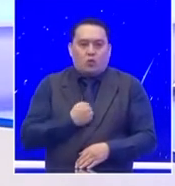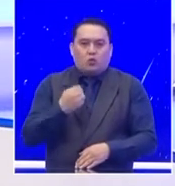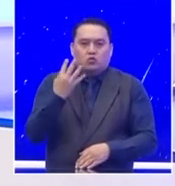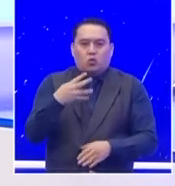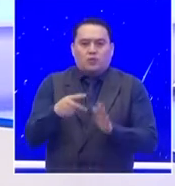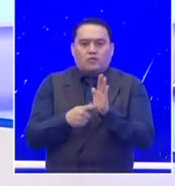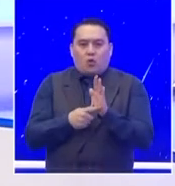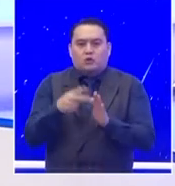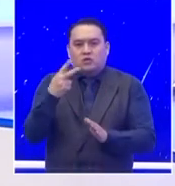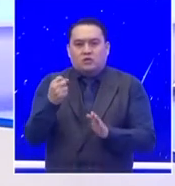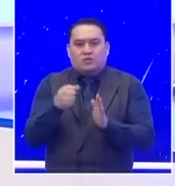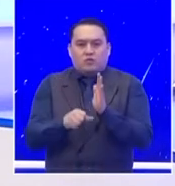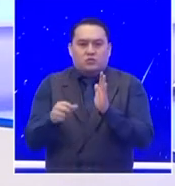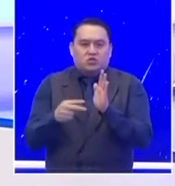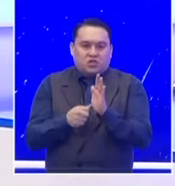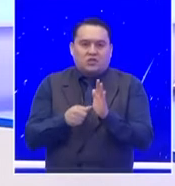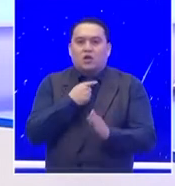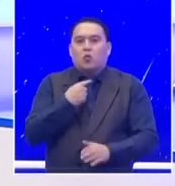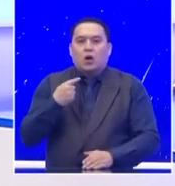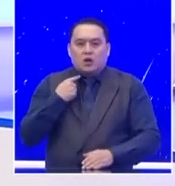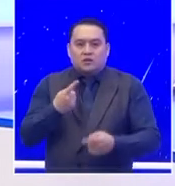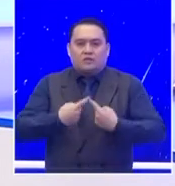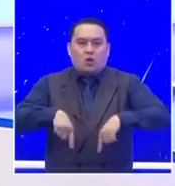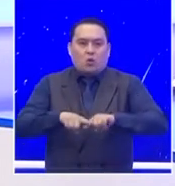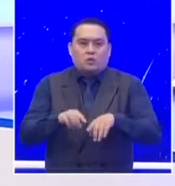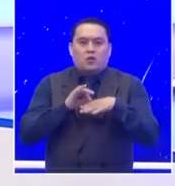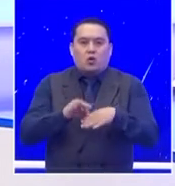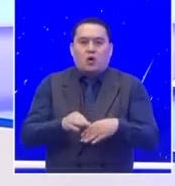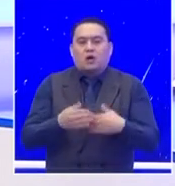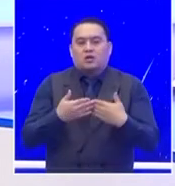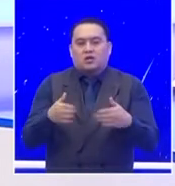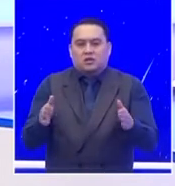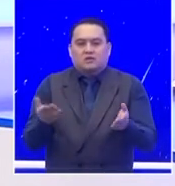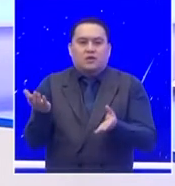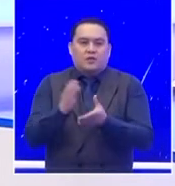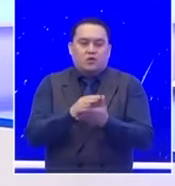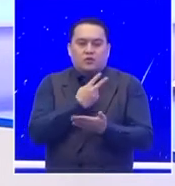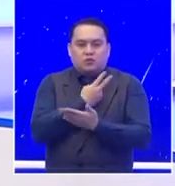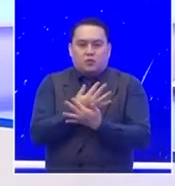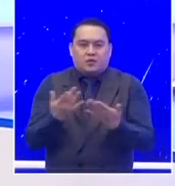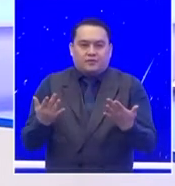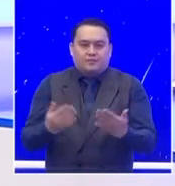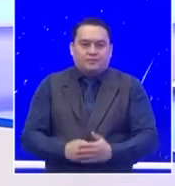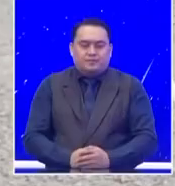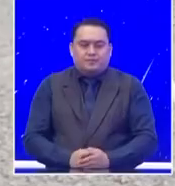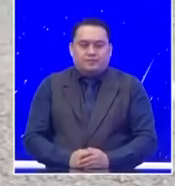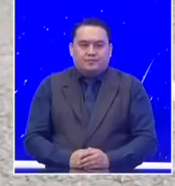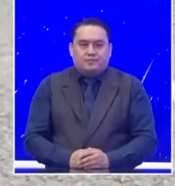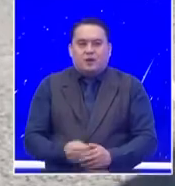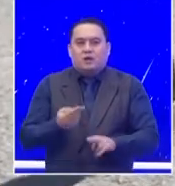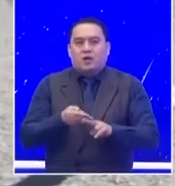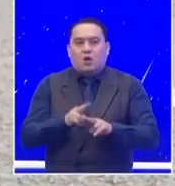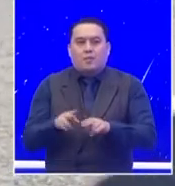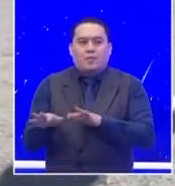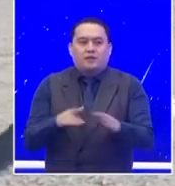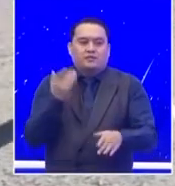части 48-386 Талдыкурганского гарнизона прошел день открытых дверей. Подобные